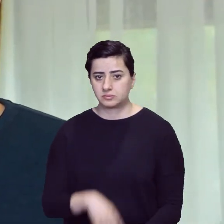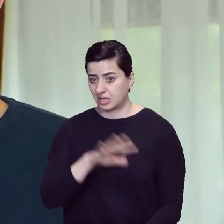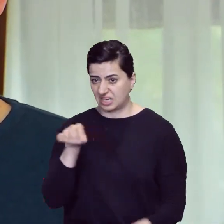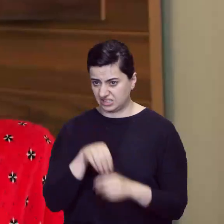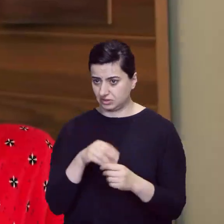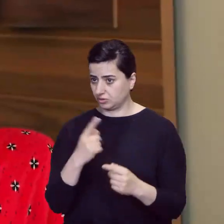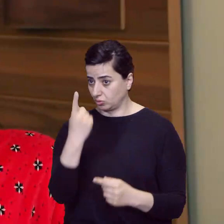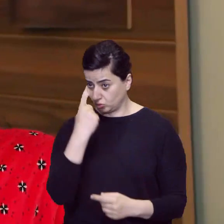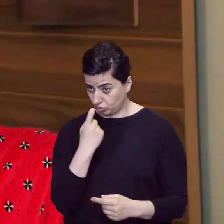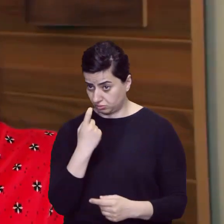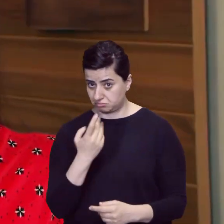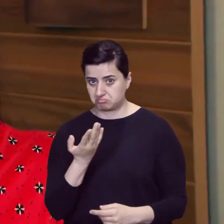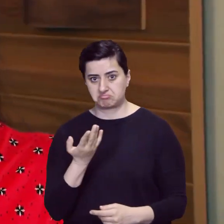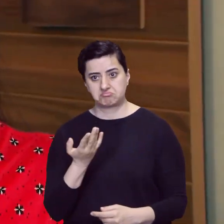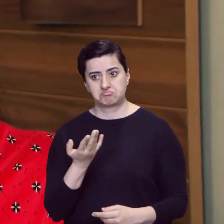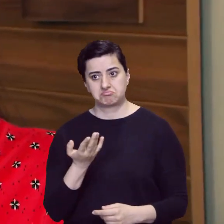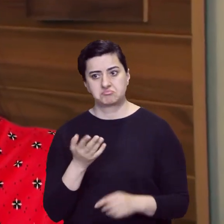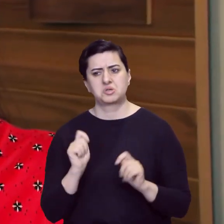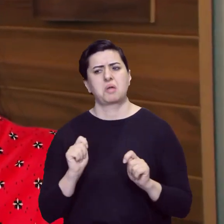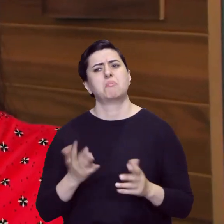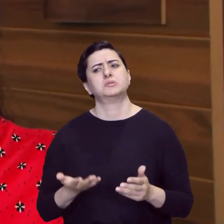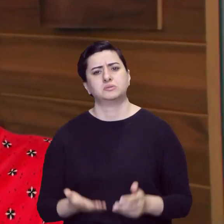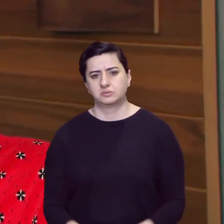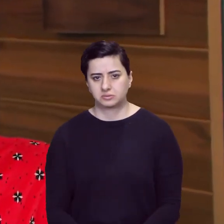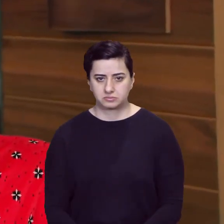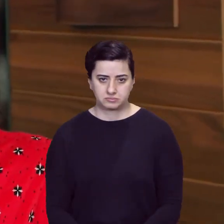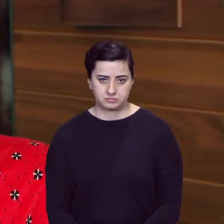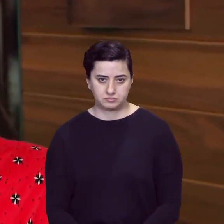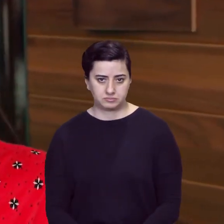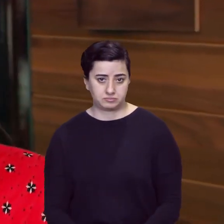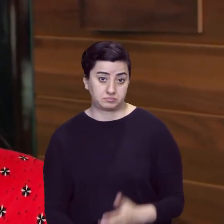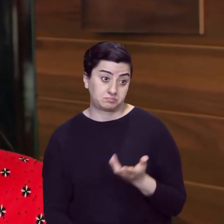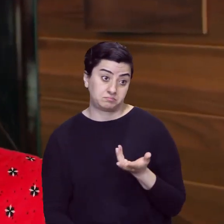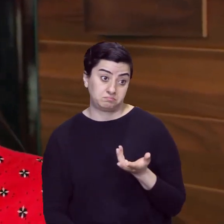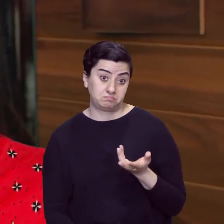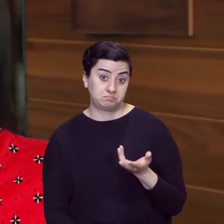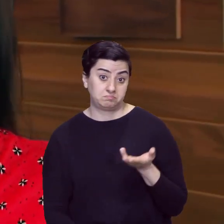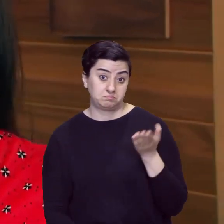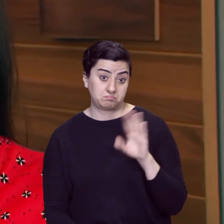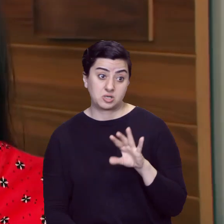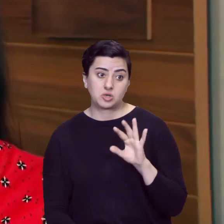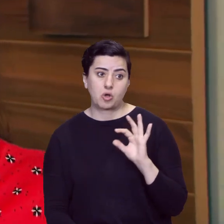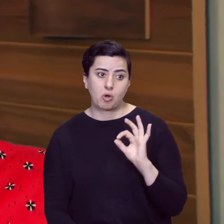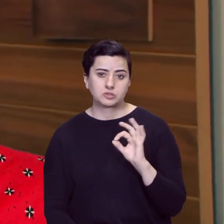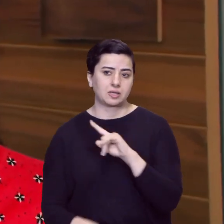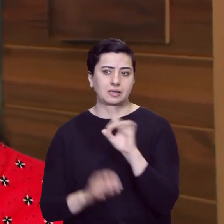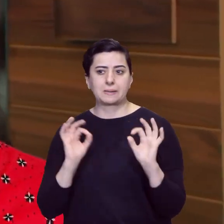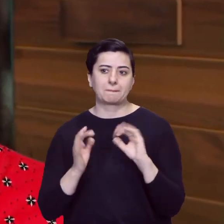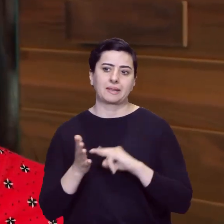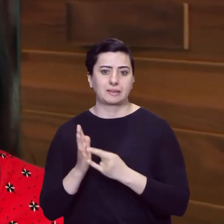Herkesin içinde mi? Yani bunu yapmaz herhalde. Yani başkası olsa belki